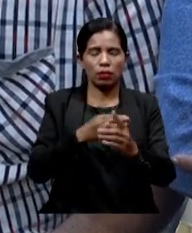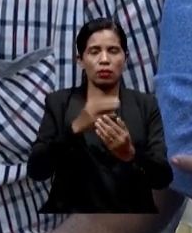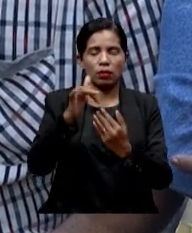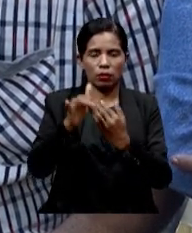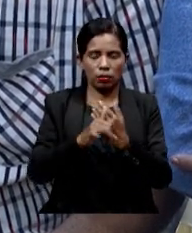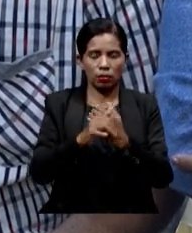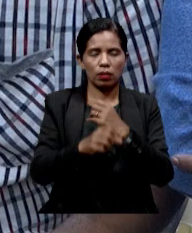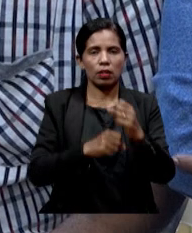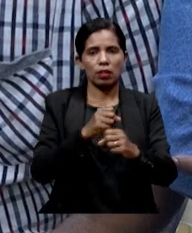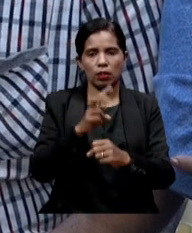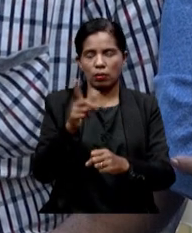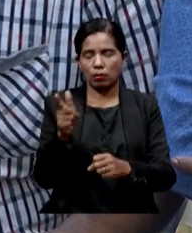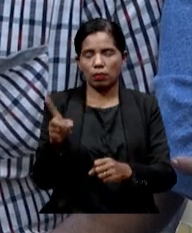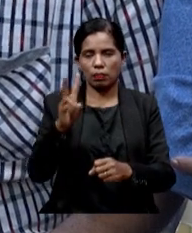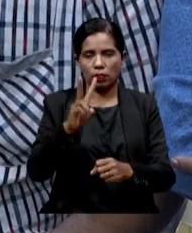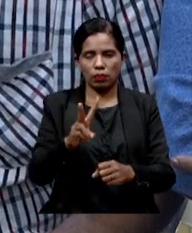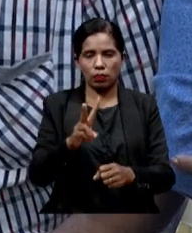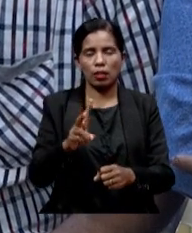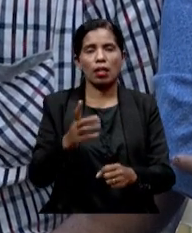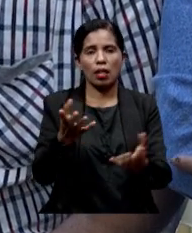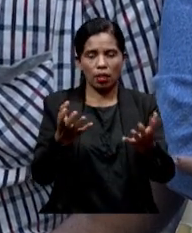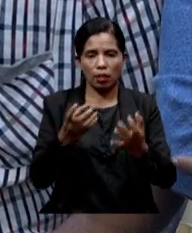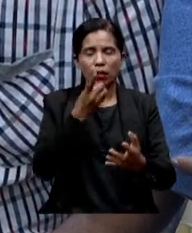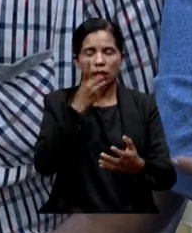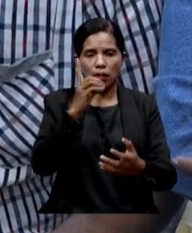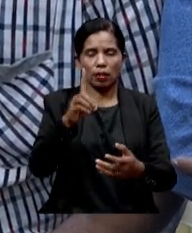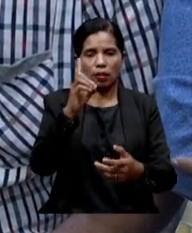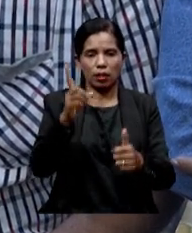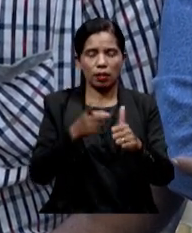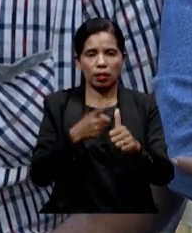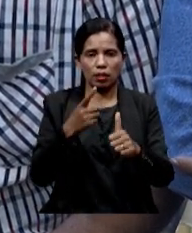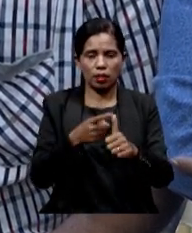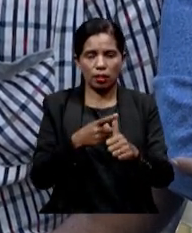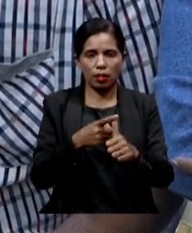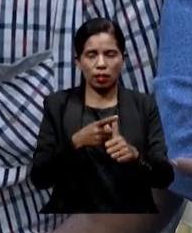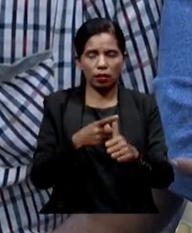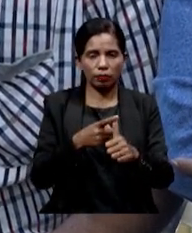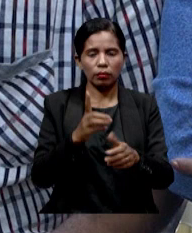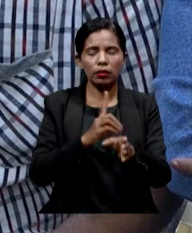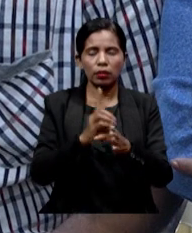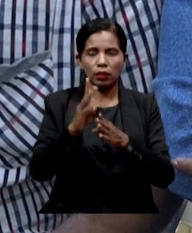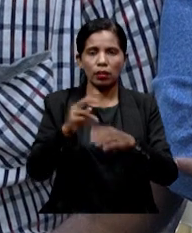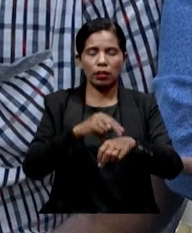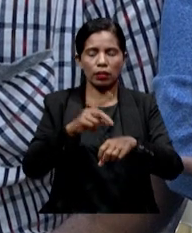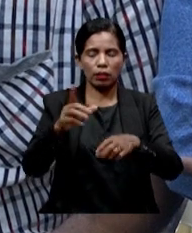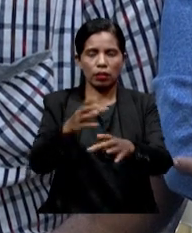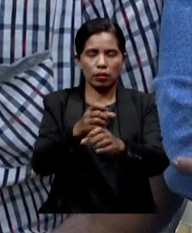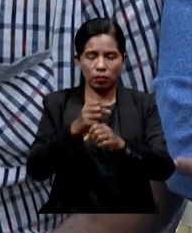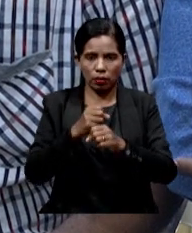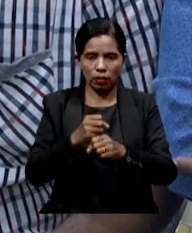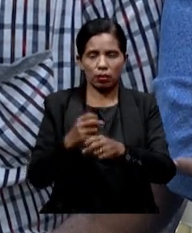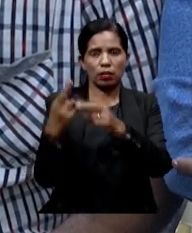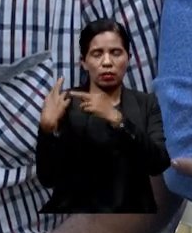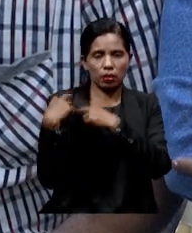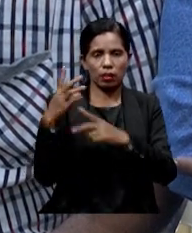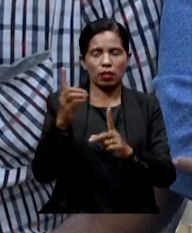di hurua, rua nure sin rua, hakarak deklara katak. Ida, dirasau nasional, eleitu nebe simona pose, iha loron rua